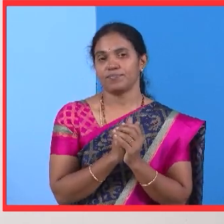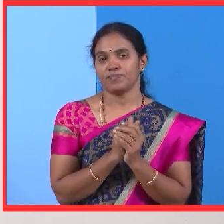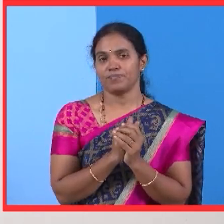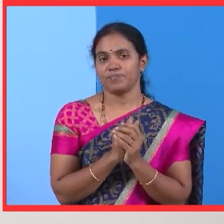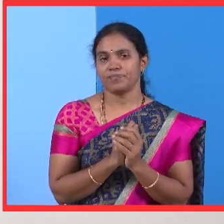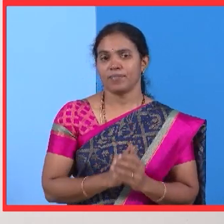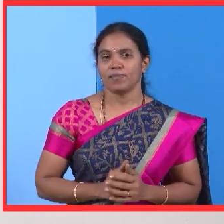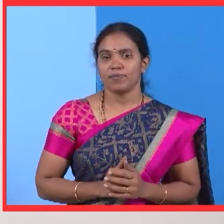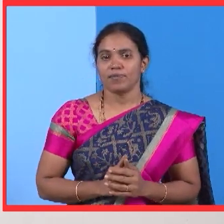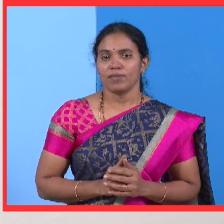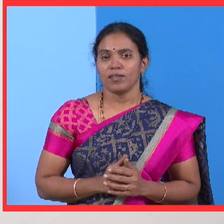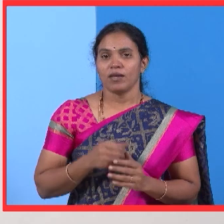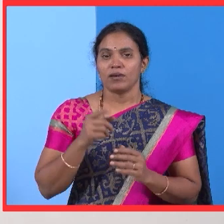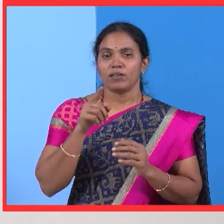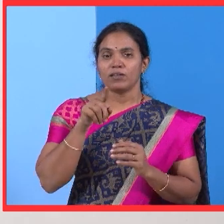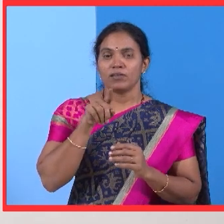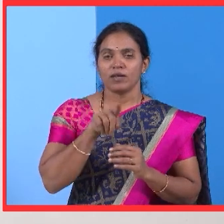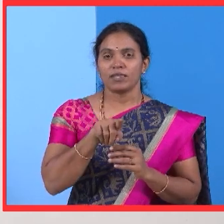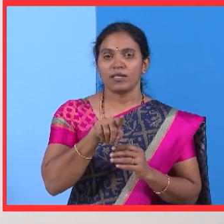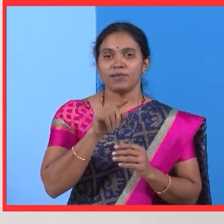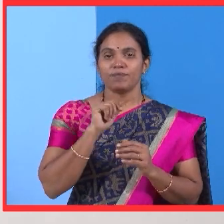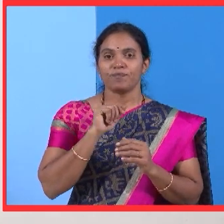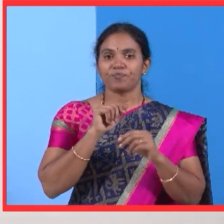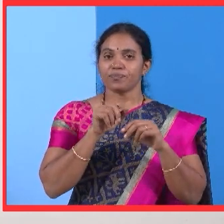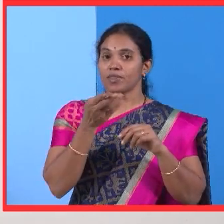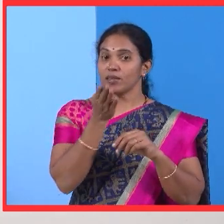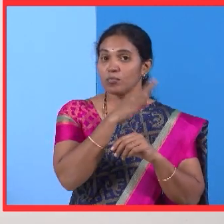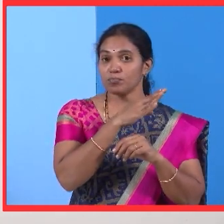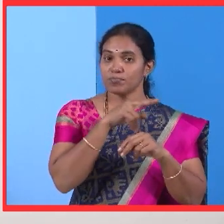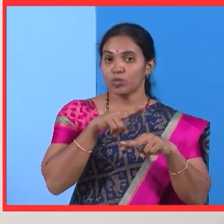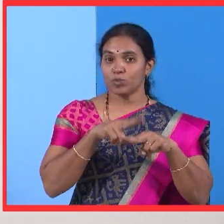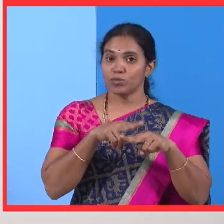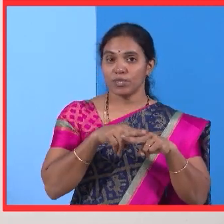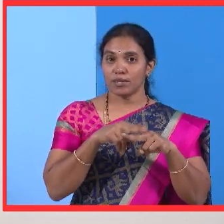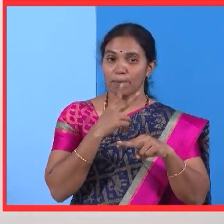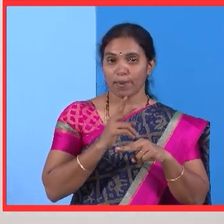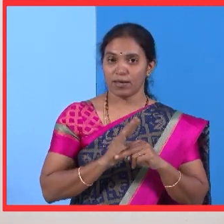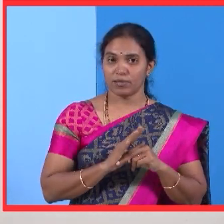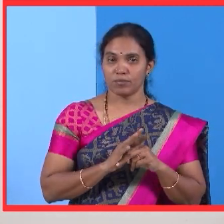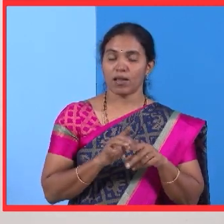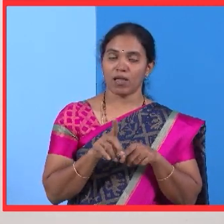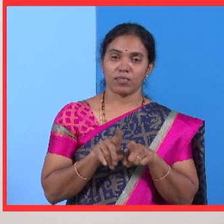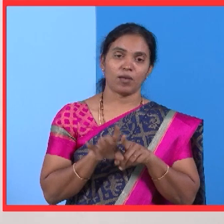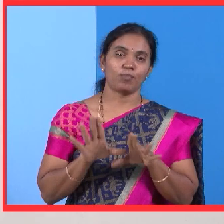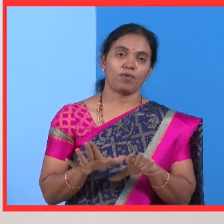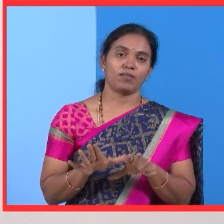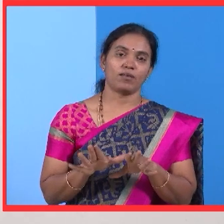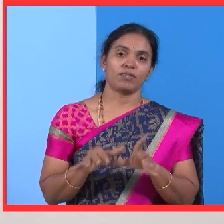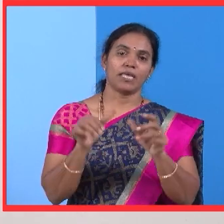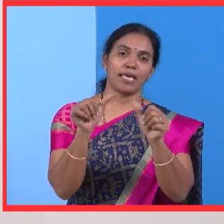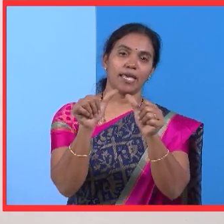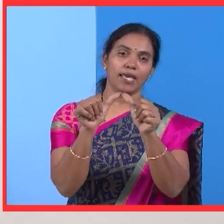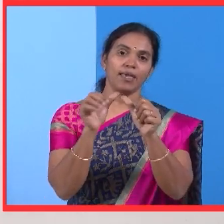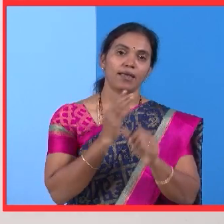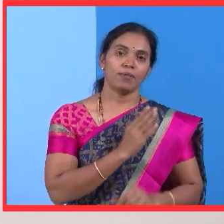நம்ம ஏற்கனவே ஒரு விதி பார்த்தோம், அந்த விதி பிரகாரம் ஈஸியாக எளிய முறையில் ஏயினுடைய ஆயத்தொலைவு, பியினுடைய